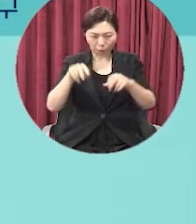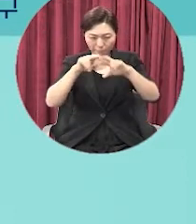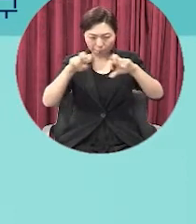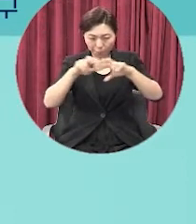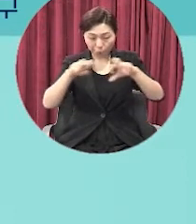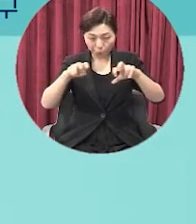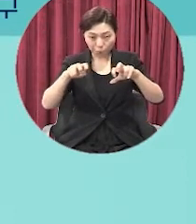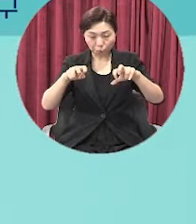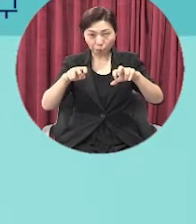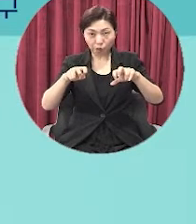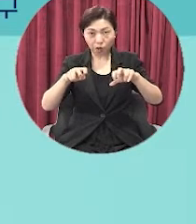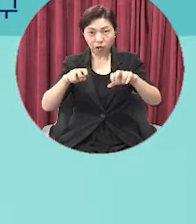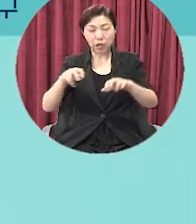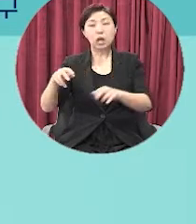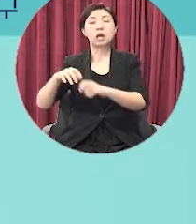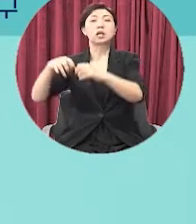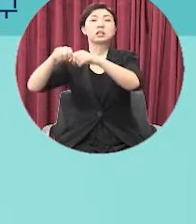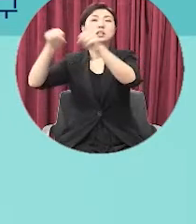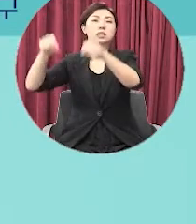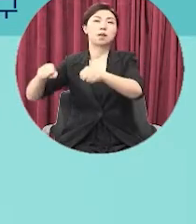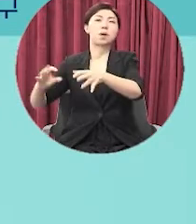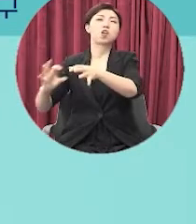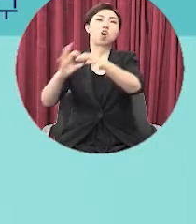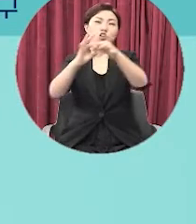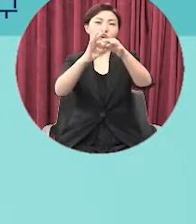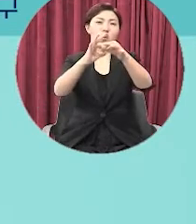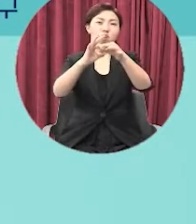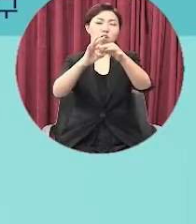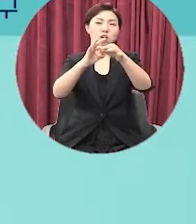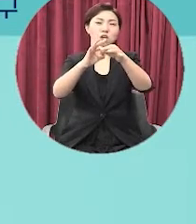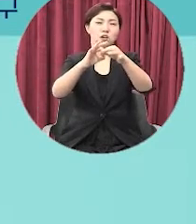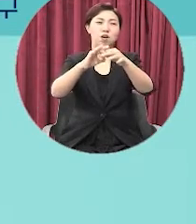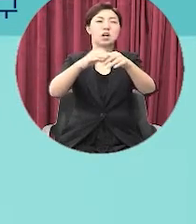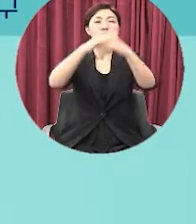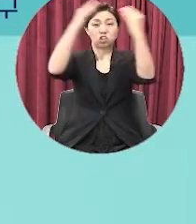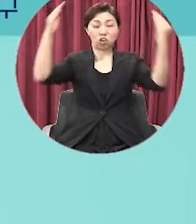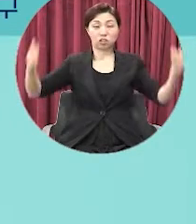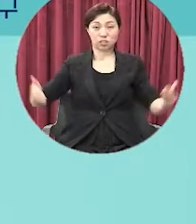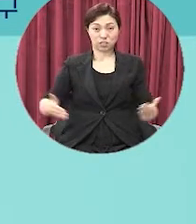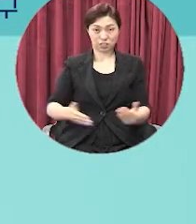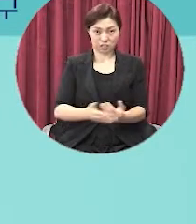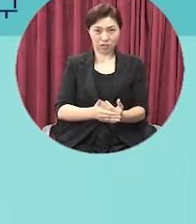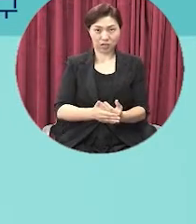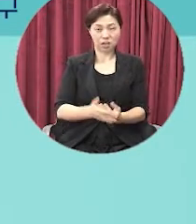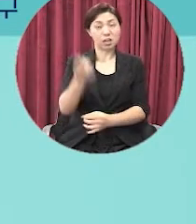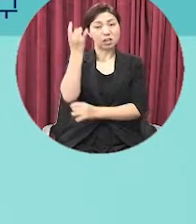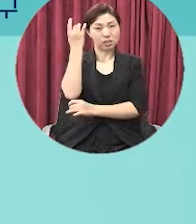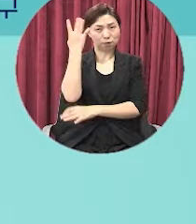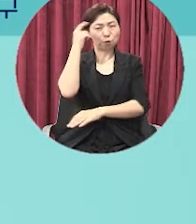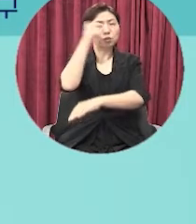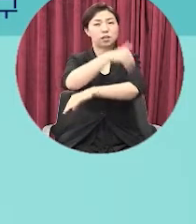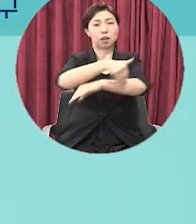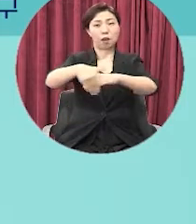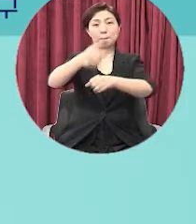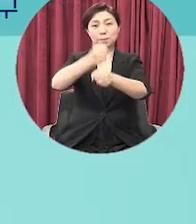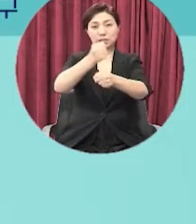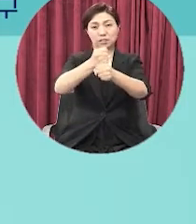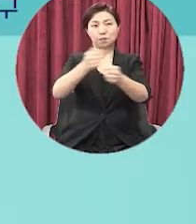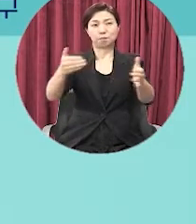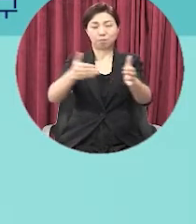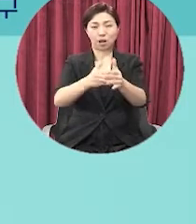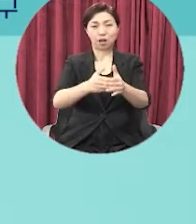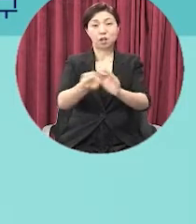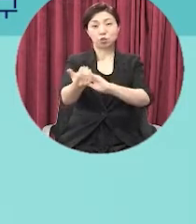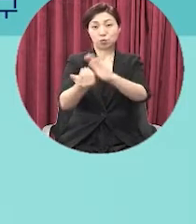완결 하신 구조가 됨으로써 2 전체 시스템 에어 박희본 적인 플랫폼의 든 설교 했구요 아 앞서